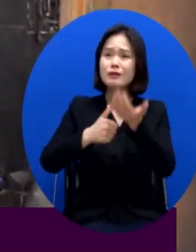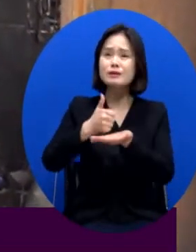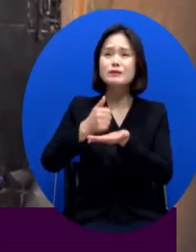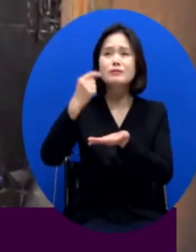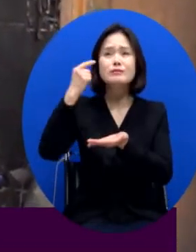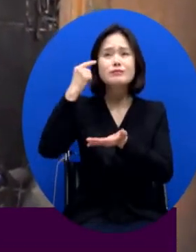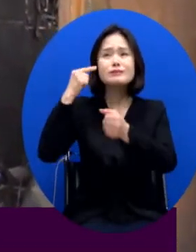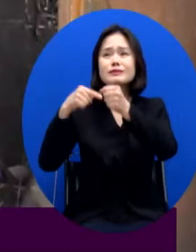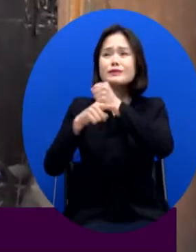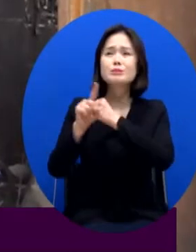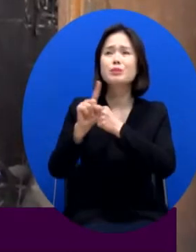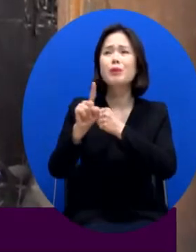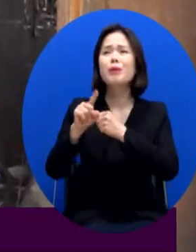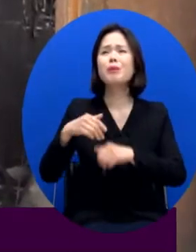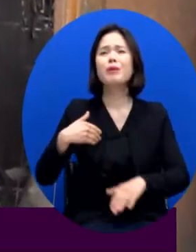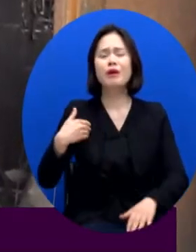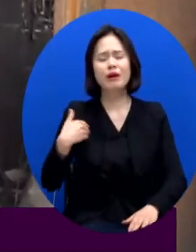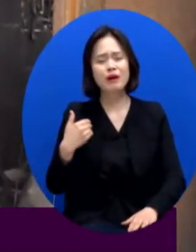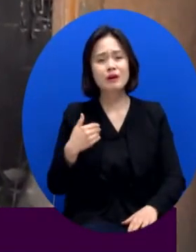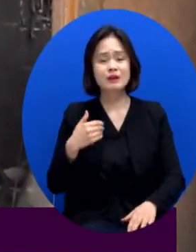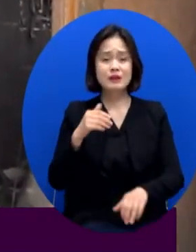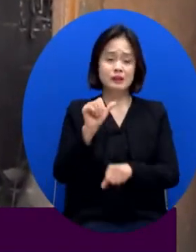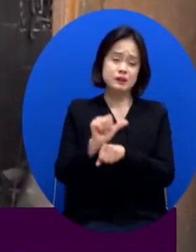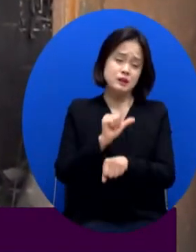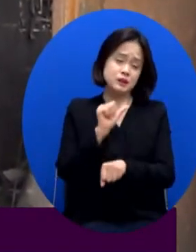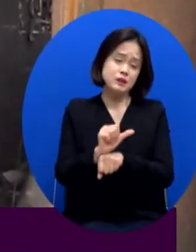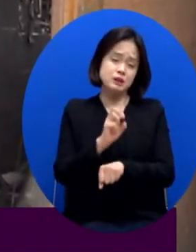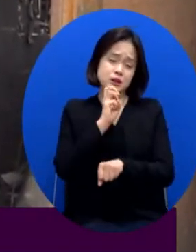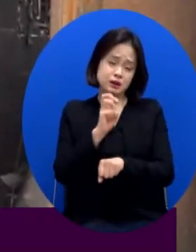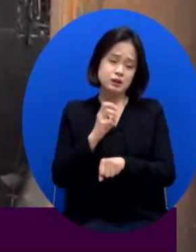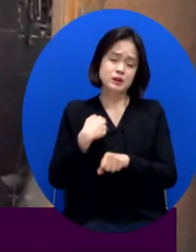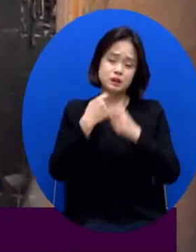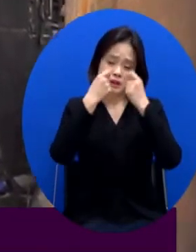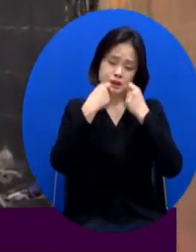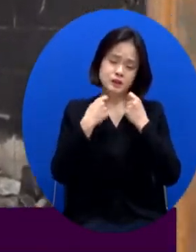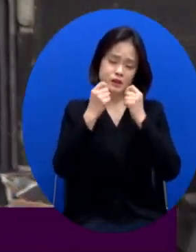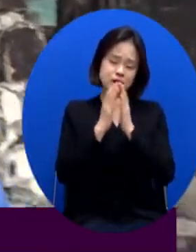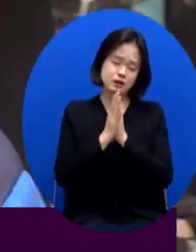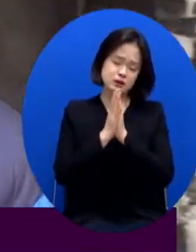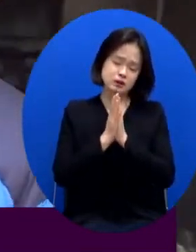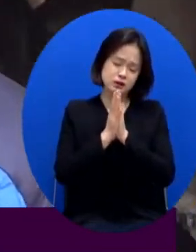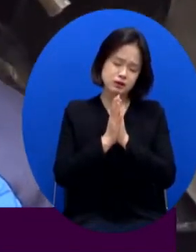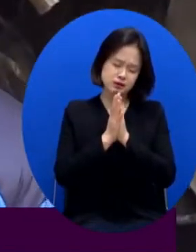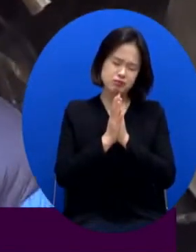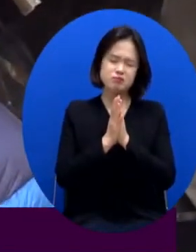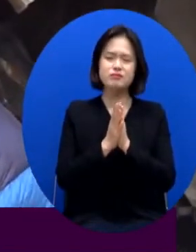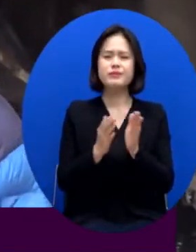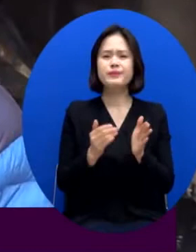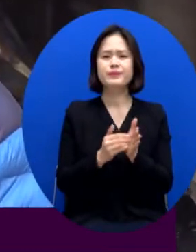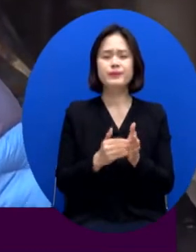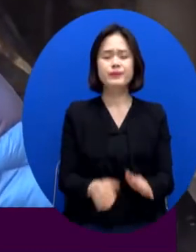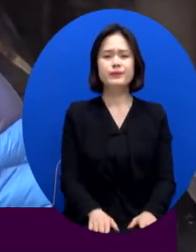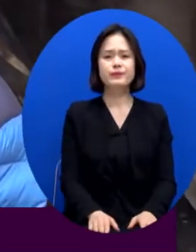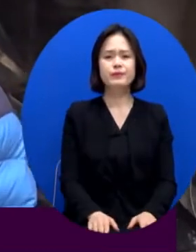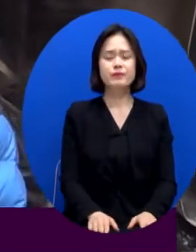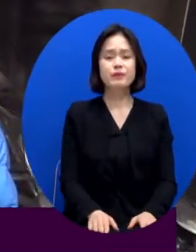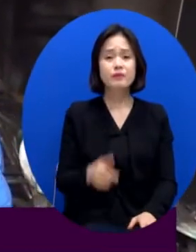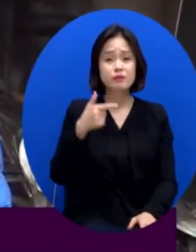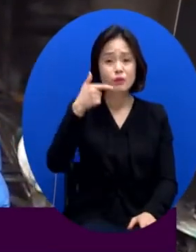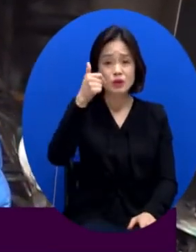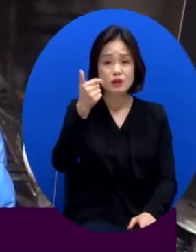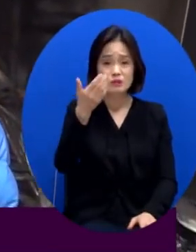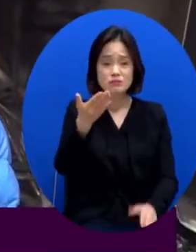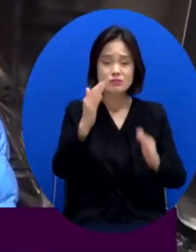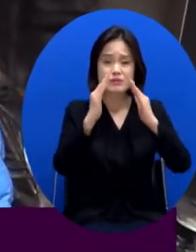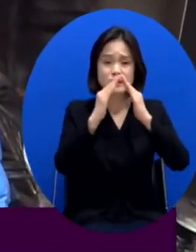없어서 5시간 반 동안 하소연하고 있었습니다. 네, 그렇군요. 지금 이제 사택까지 타버렸어요. 지금